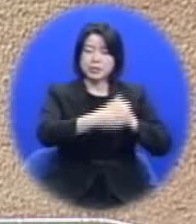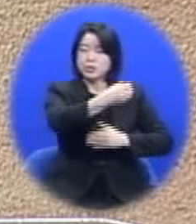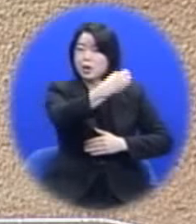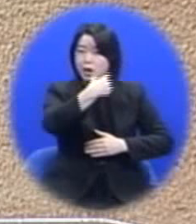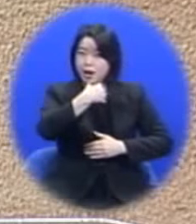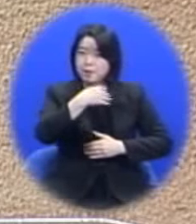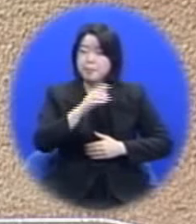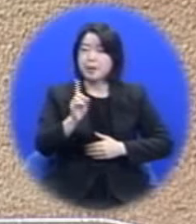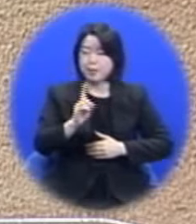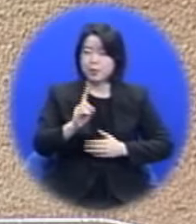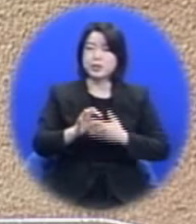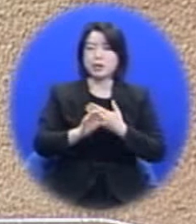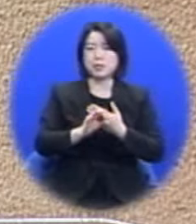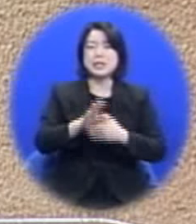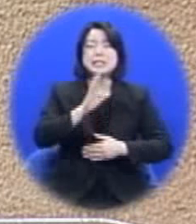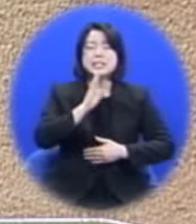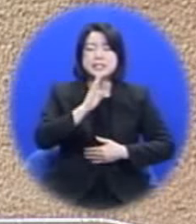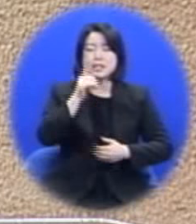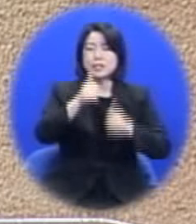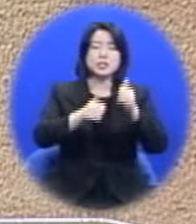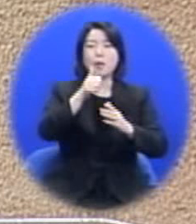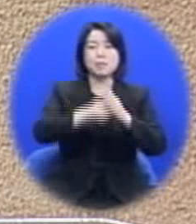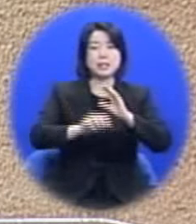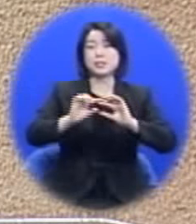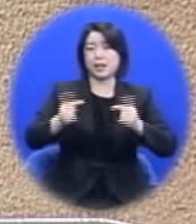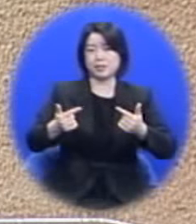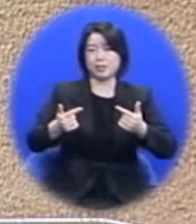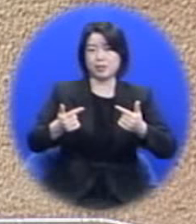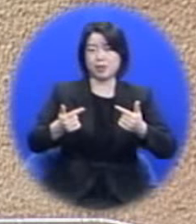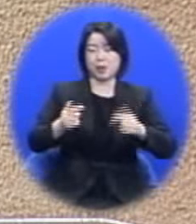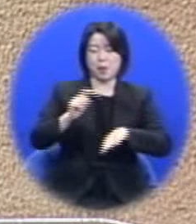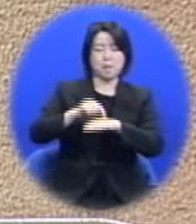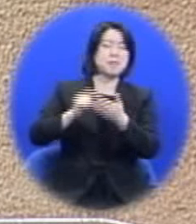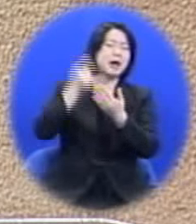시험든게 아니에요. 삐친 거예요.